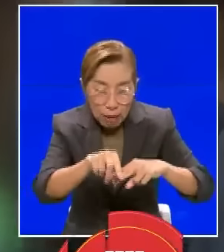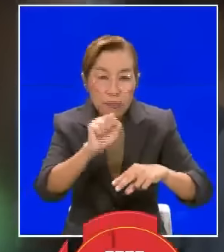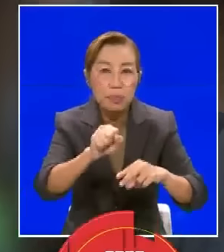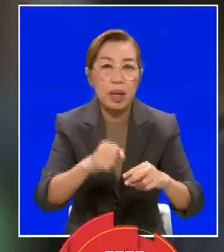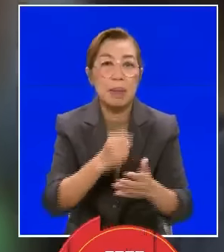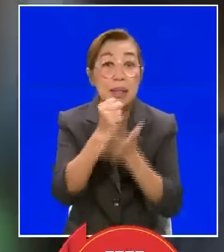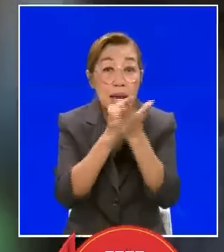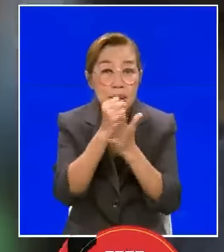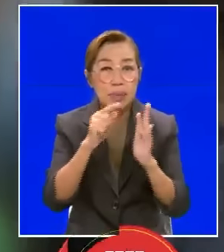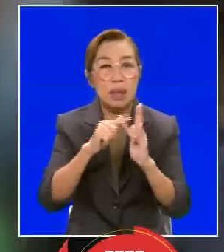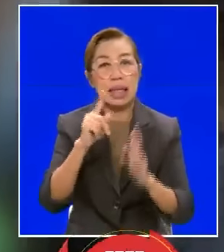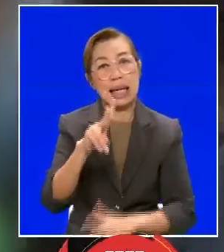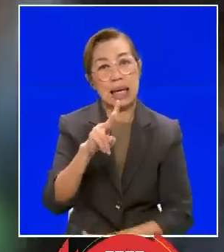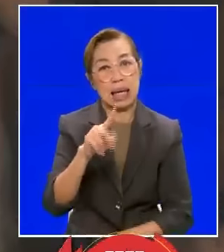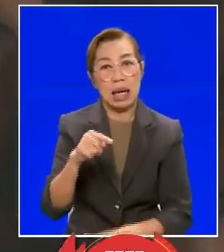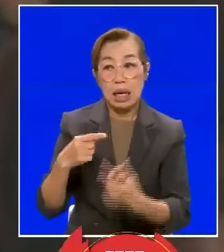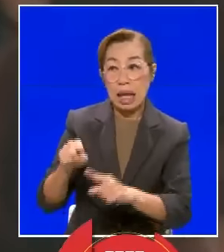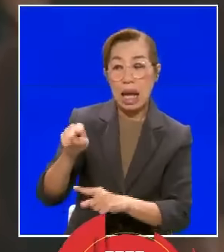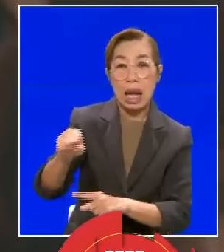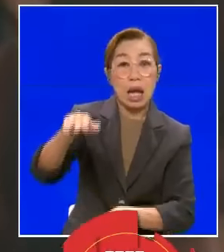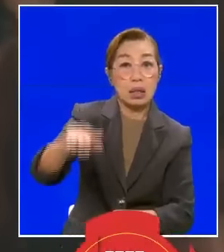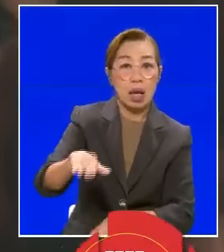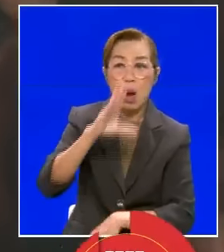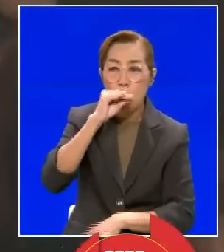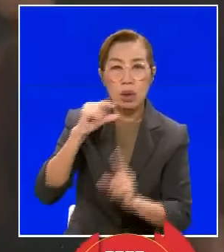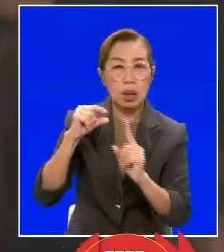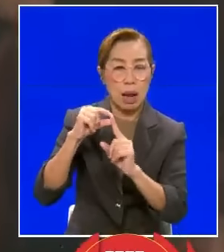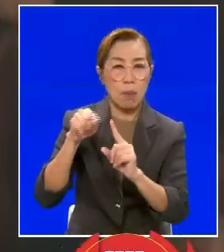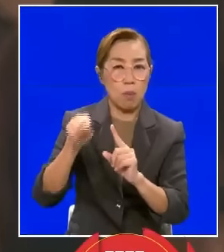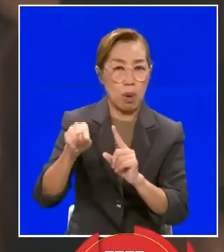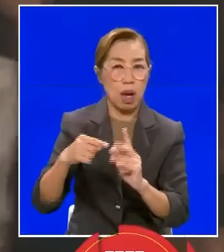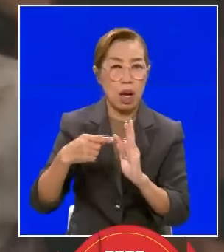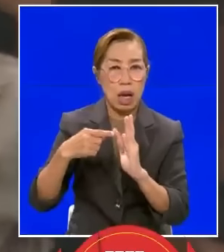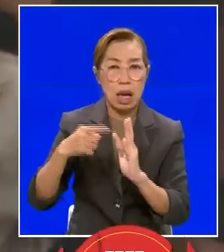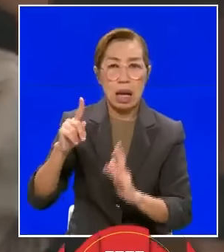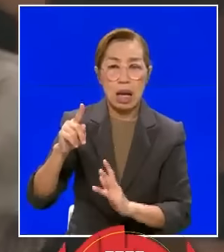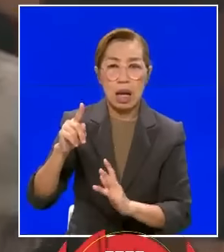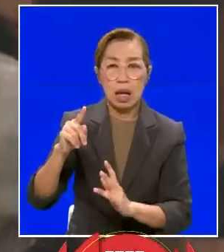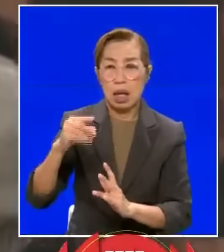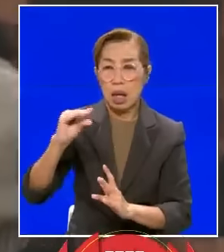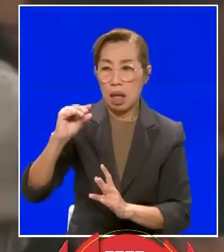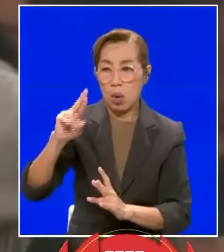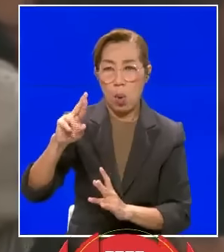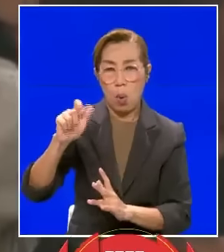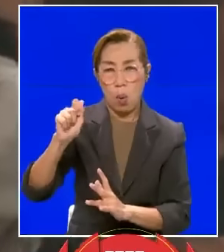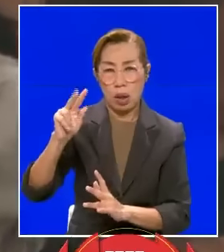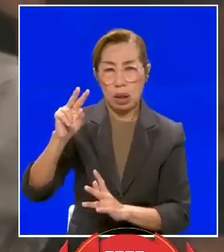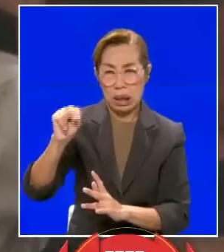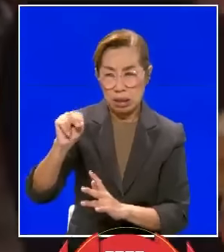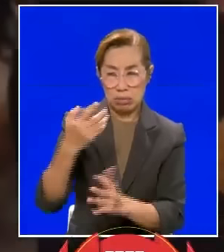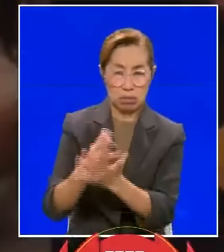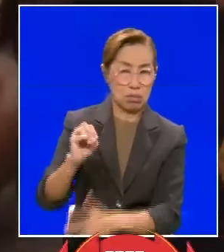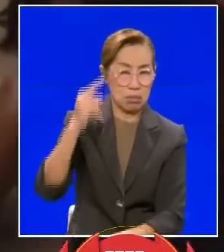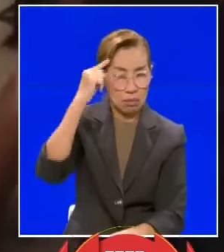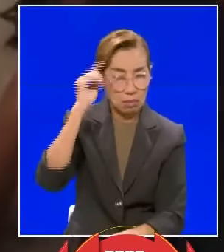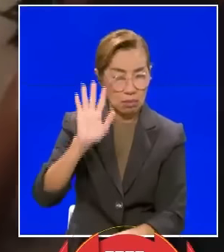คครับเพราะว่าการที่เด็กออกมาพูดนั้นนะครับไม่สมเหตุสมผลกับราคา50บาทแต่ว่าก็จะต้องมีการตรวจสอบกันต่อไป